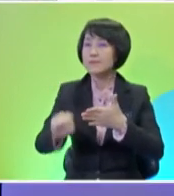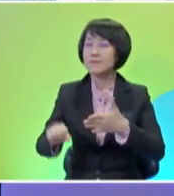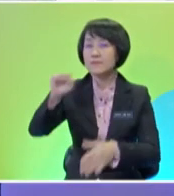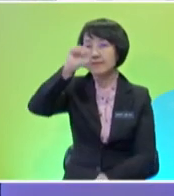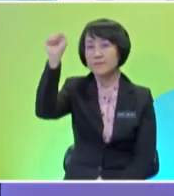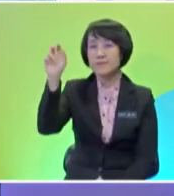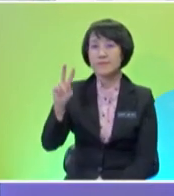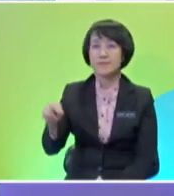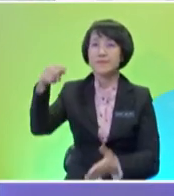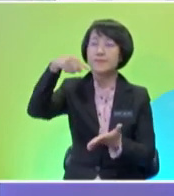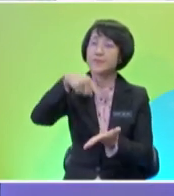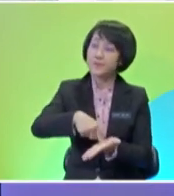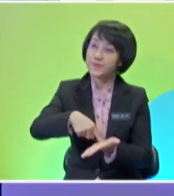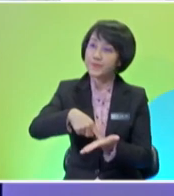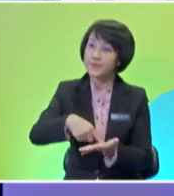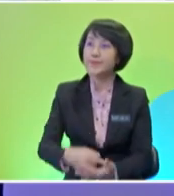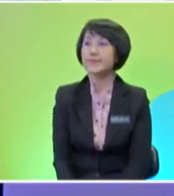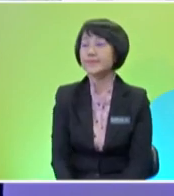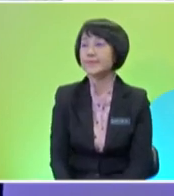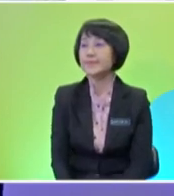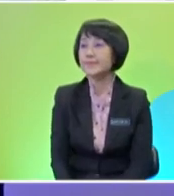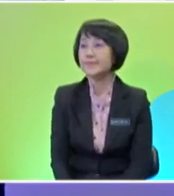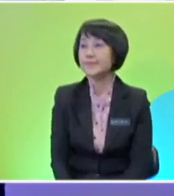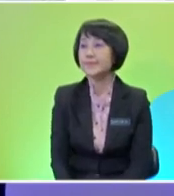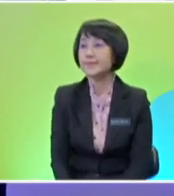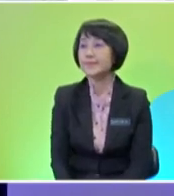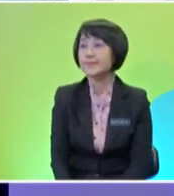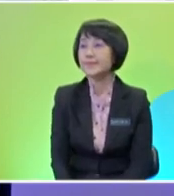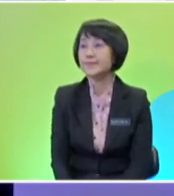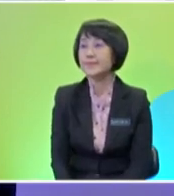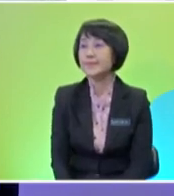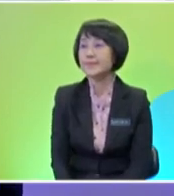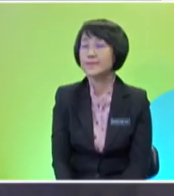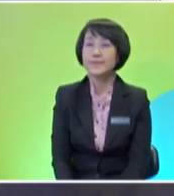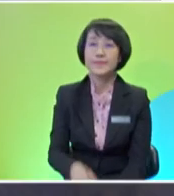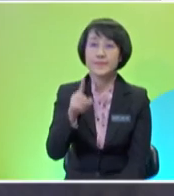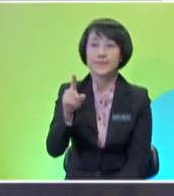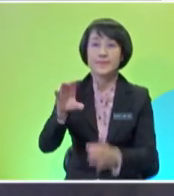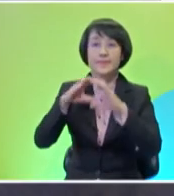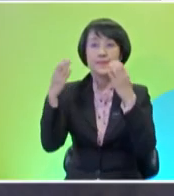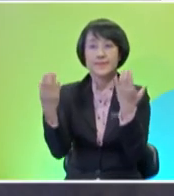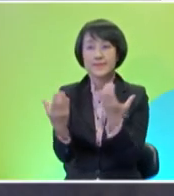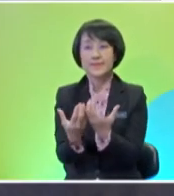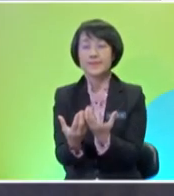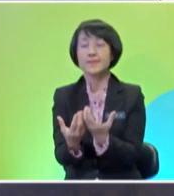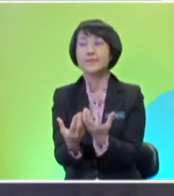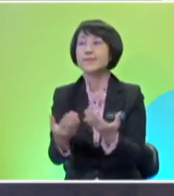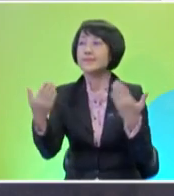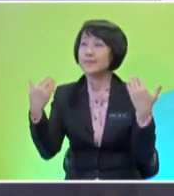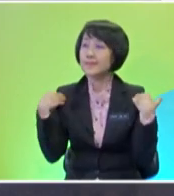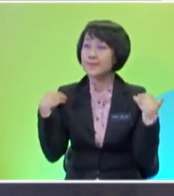24 bagi dengan 3 jadi satu kumpulan ke nada tiga